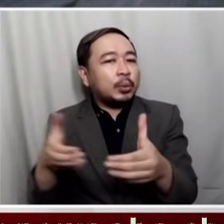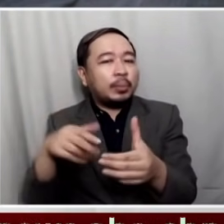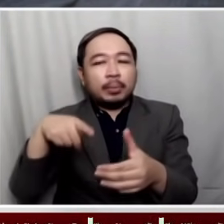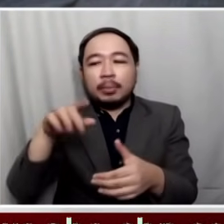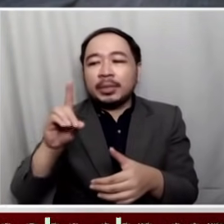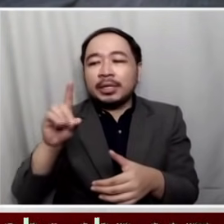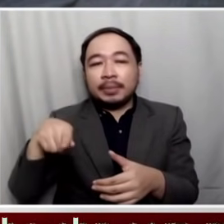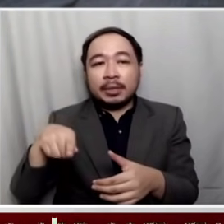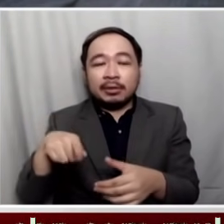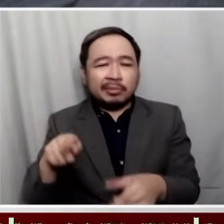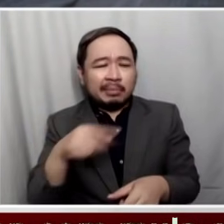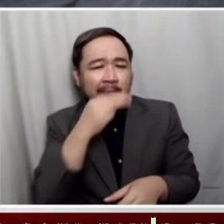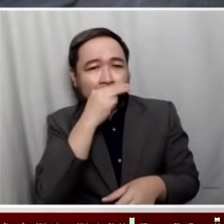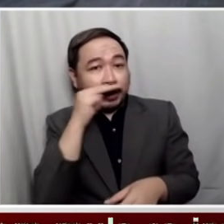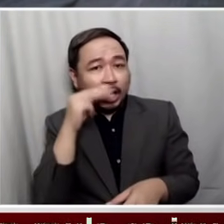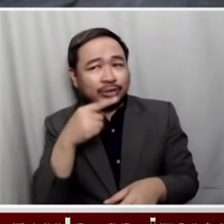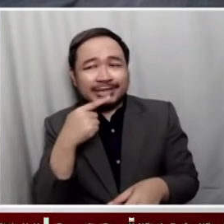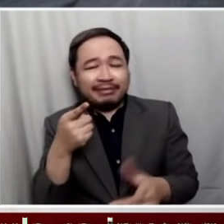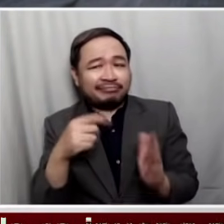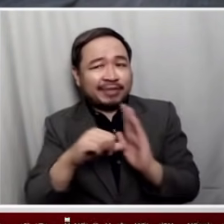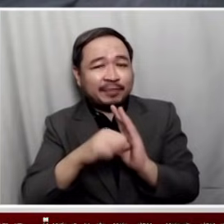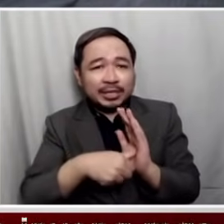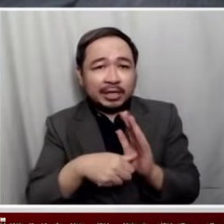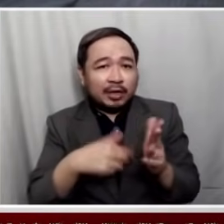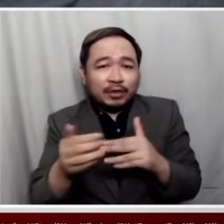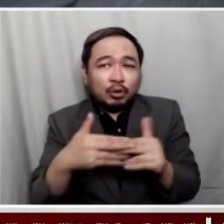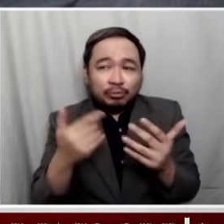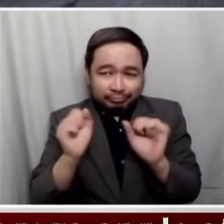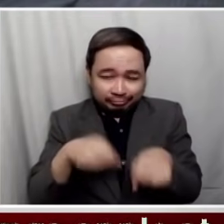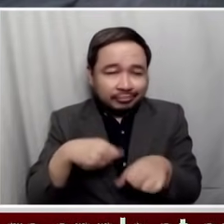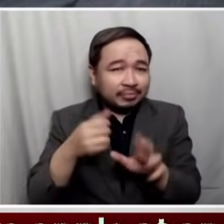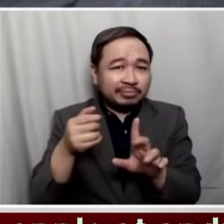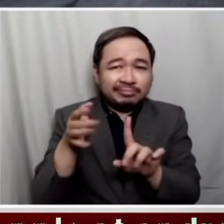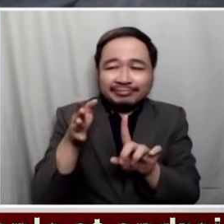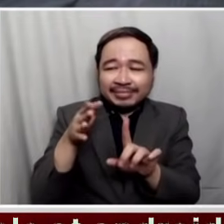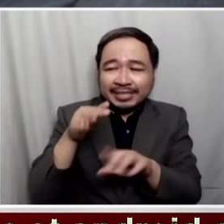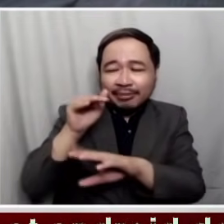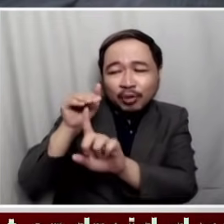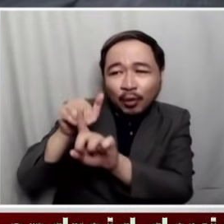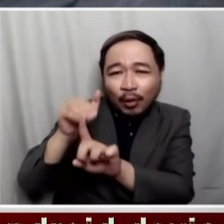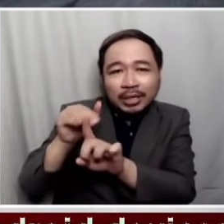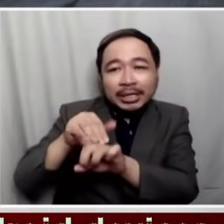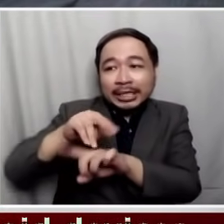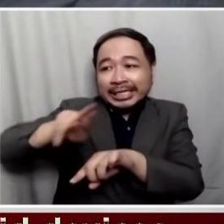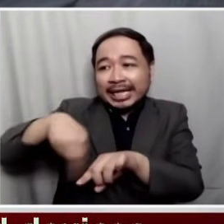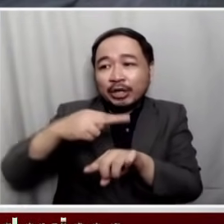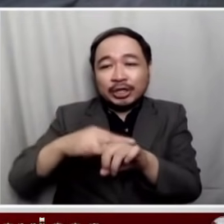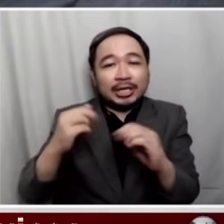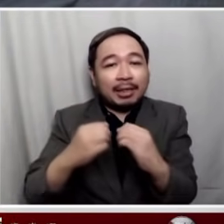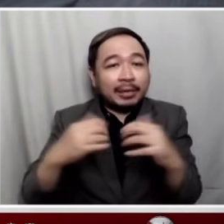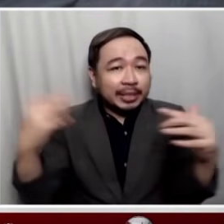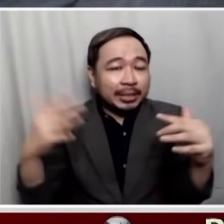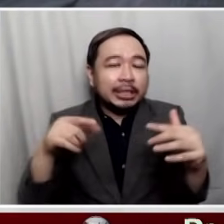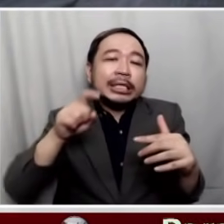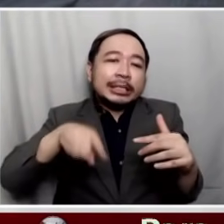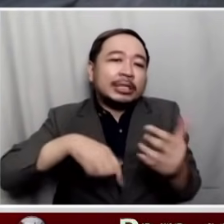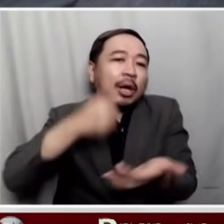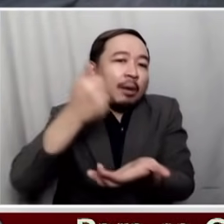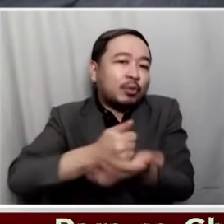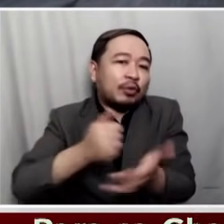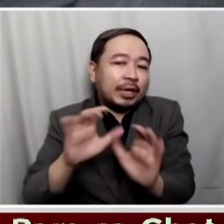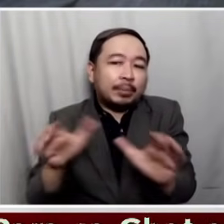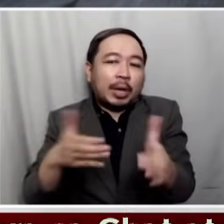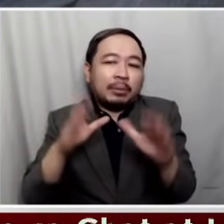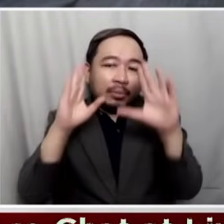Pacquiao, anumang panawagan para sa isang National Assembly ay nangangailangan ng pag-aproba ng party president at ng